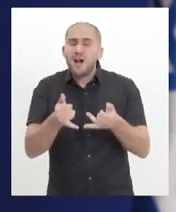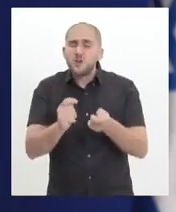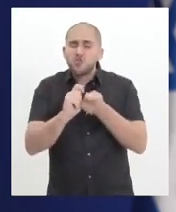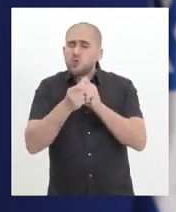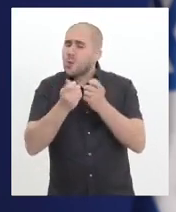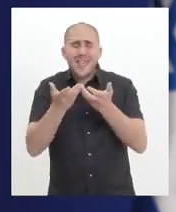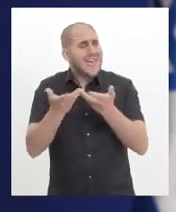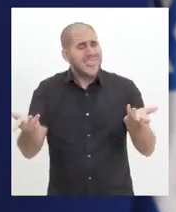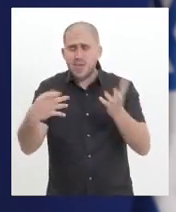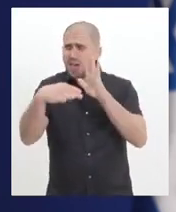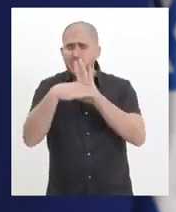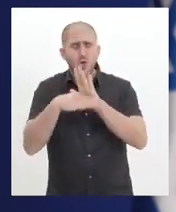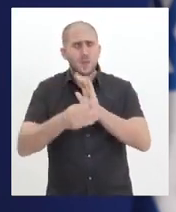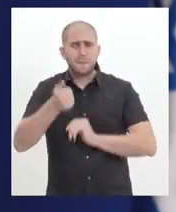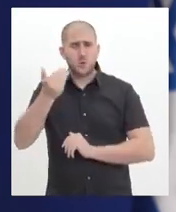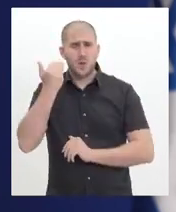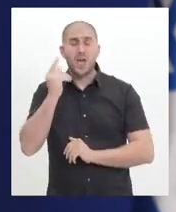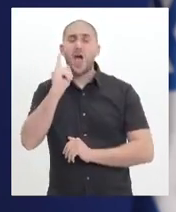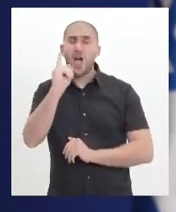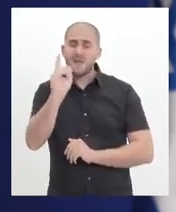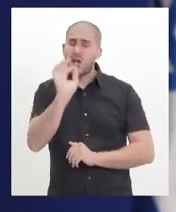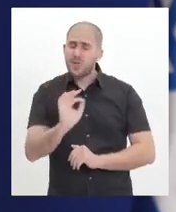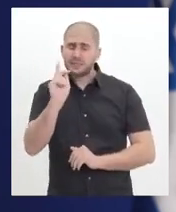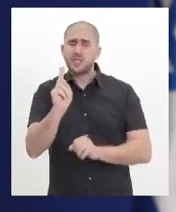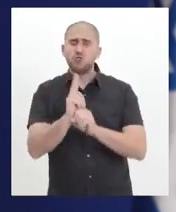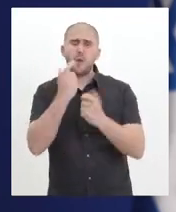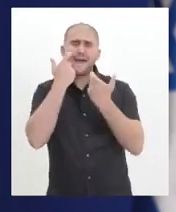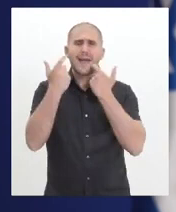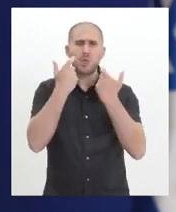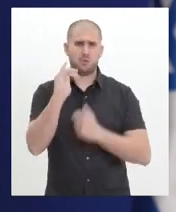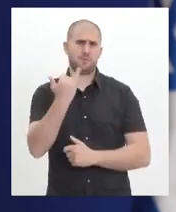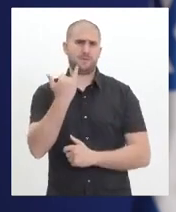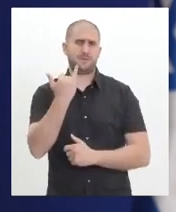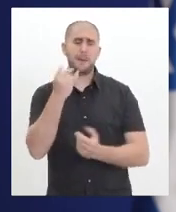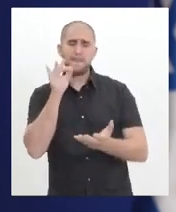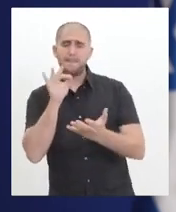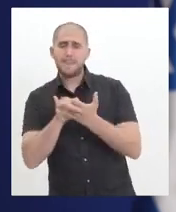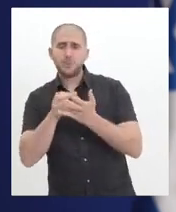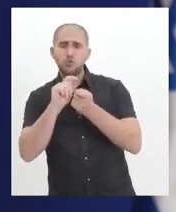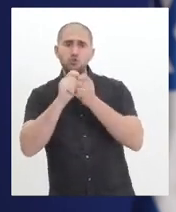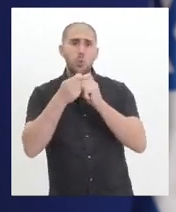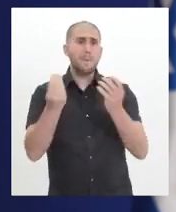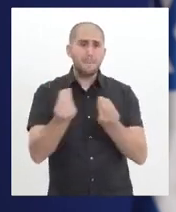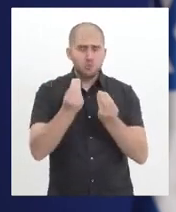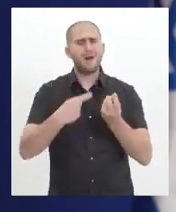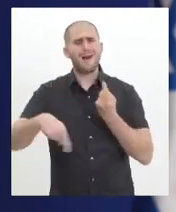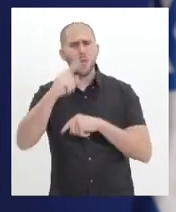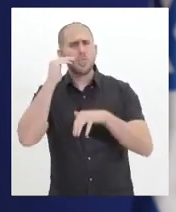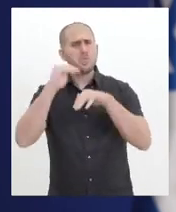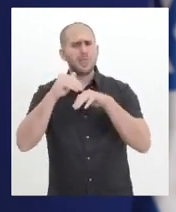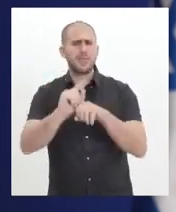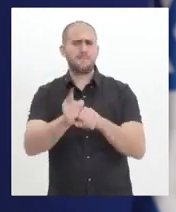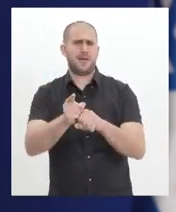שינוי בהנחיות פיקוד העורף אך יש לשמור על רנות במידה ויהיה שינוי אנחנו נעדכן